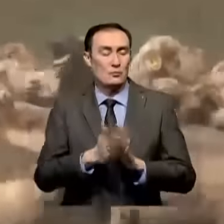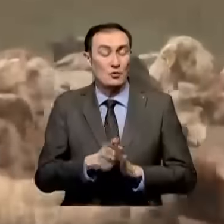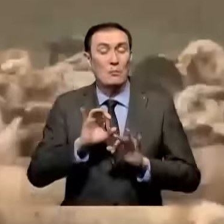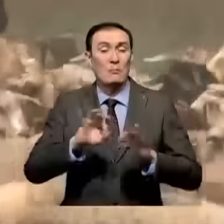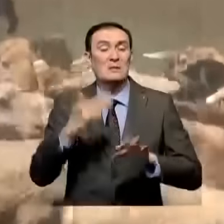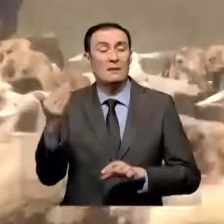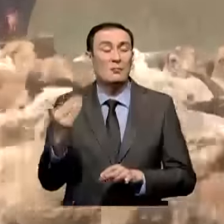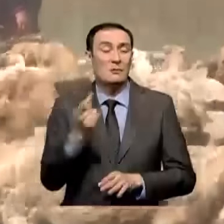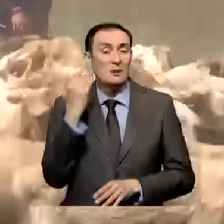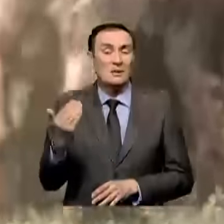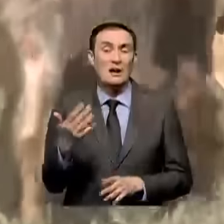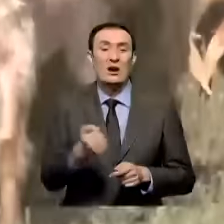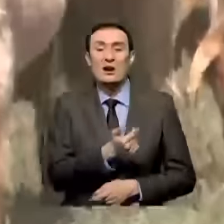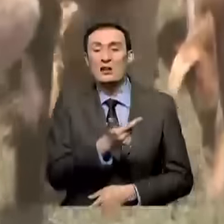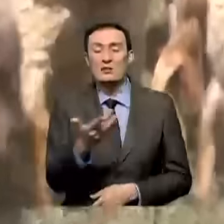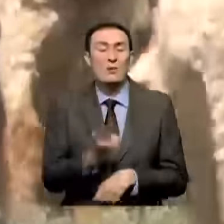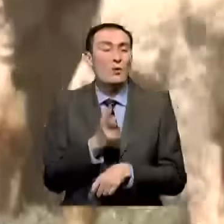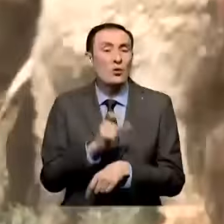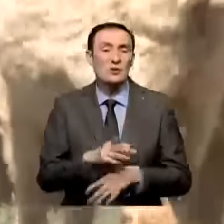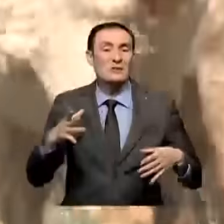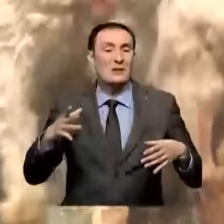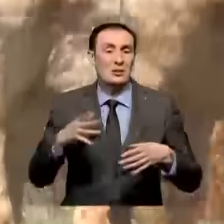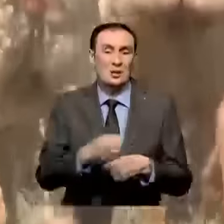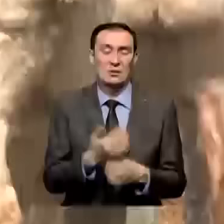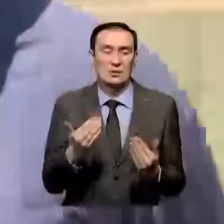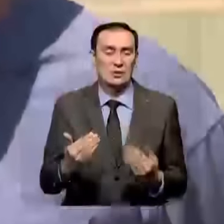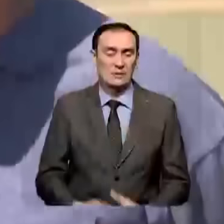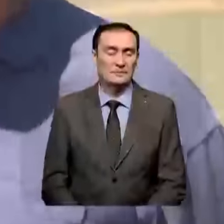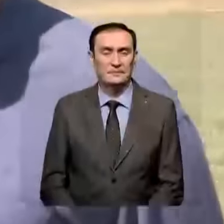словам животноводов, их количество катастрофически сокращается.